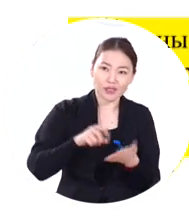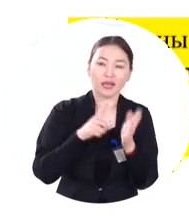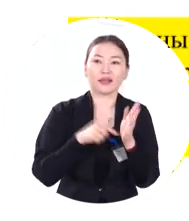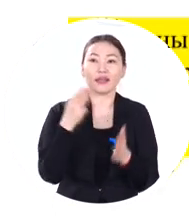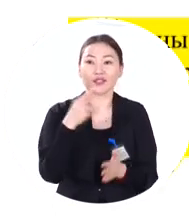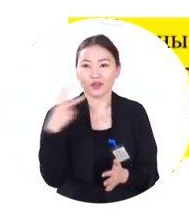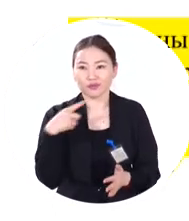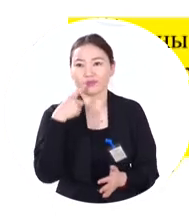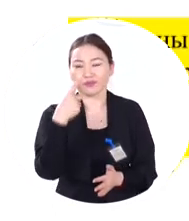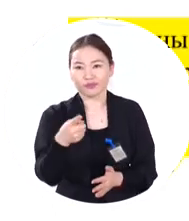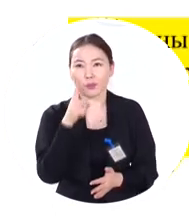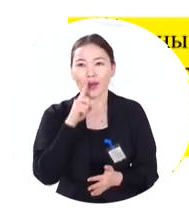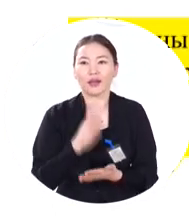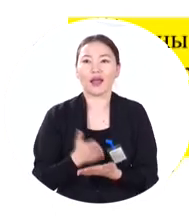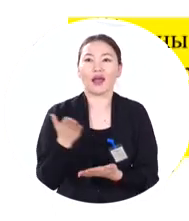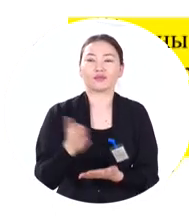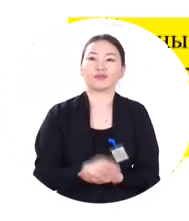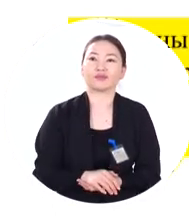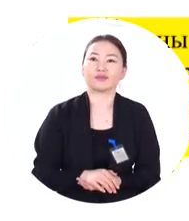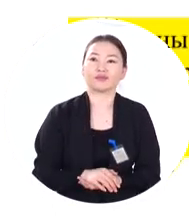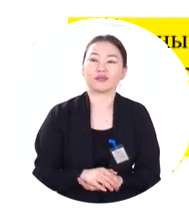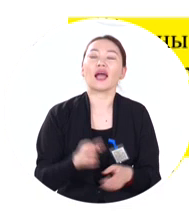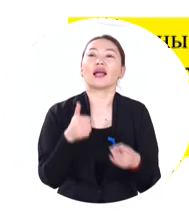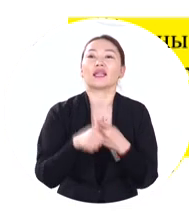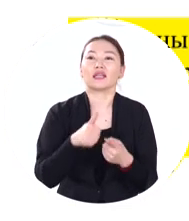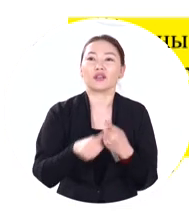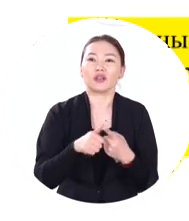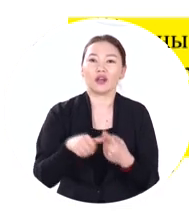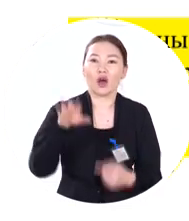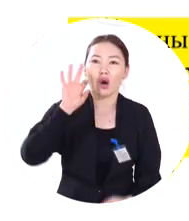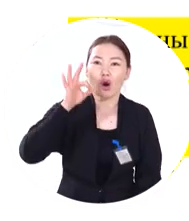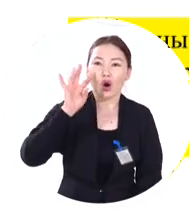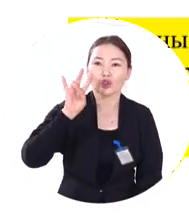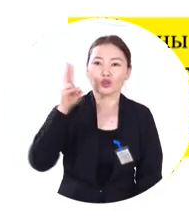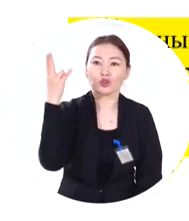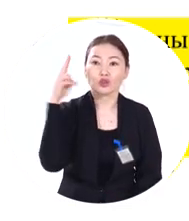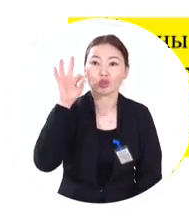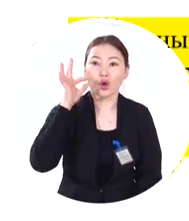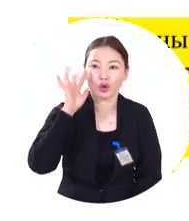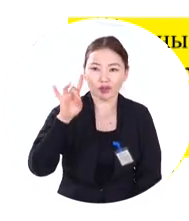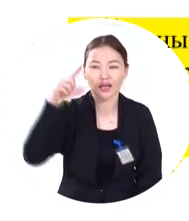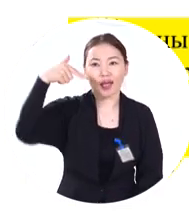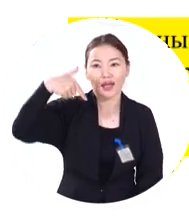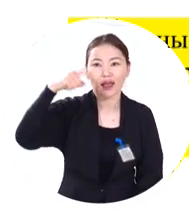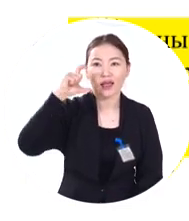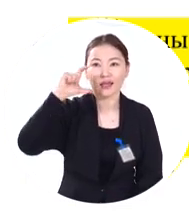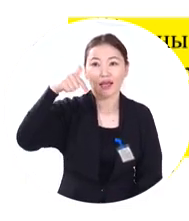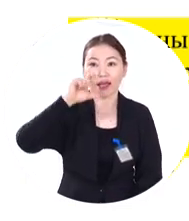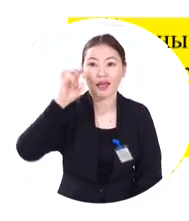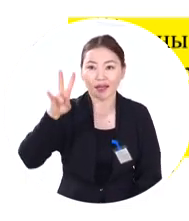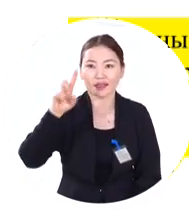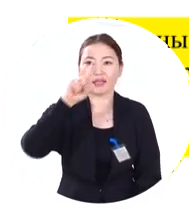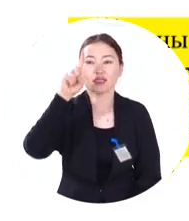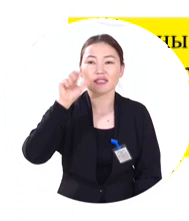За энэ бол өндөр гэгийн зан уузрын бүтээл. За түүний Монголын түүхэнд оруулсан хувь нэмэр